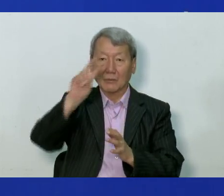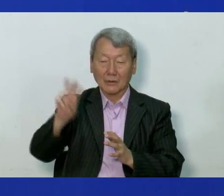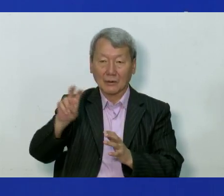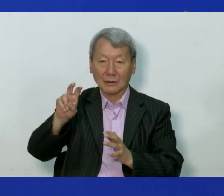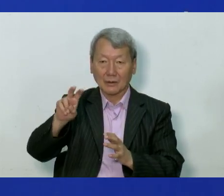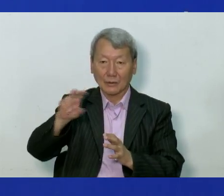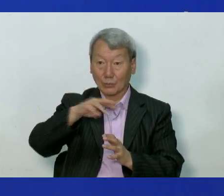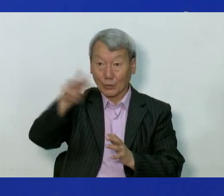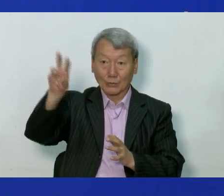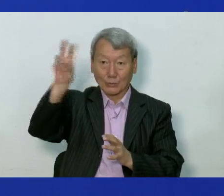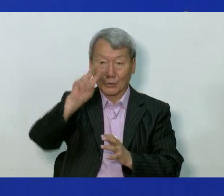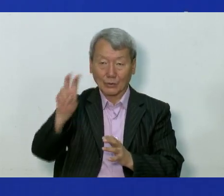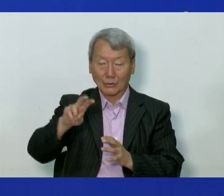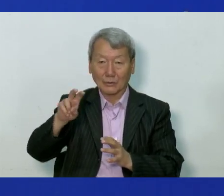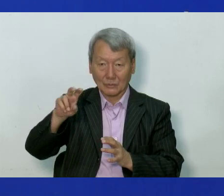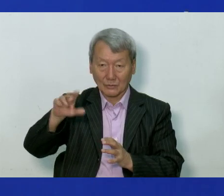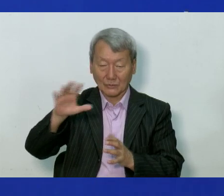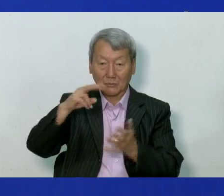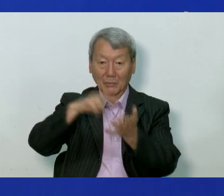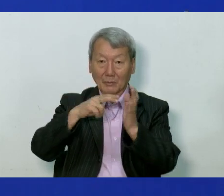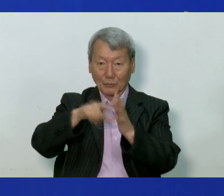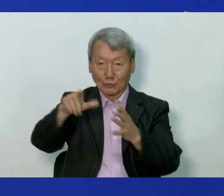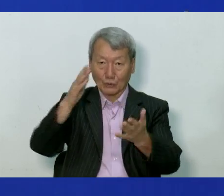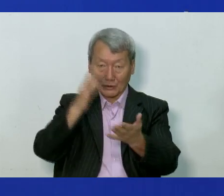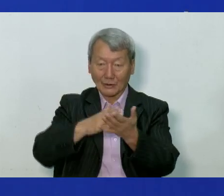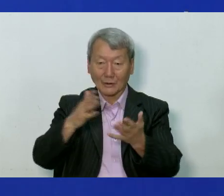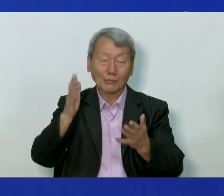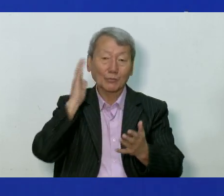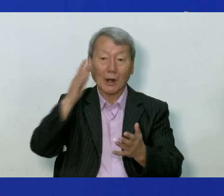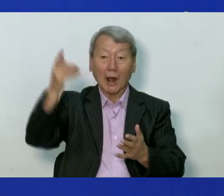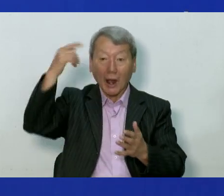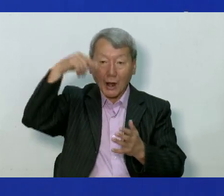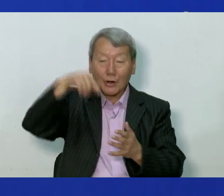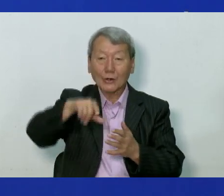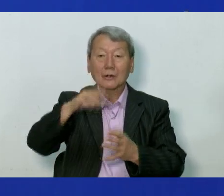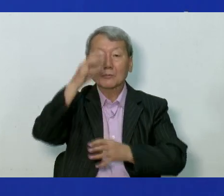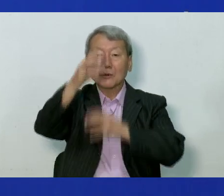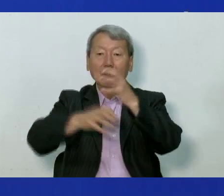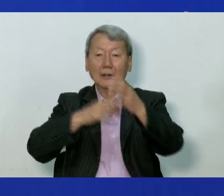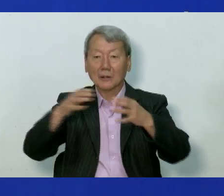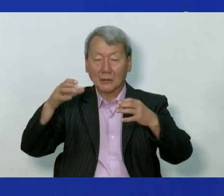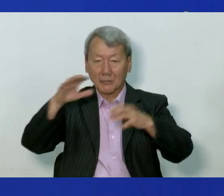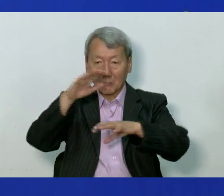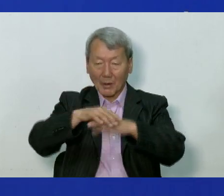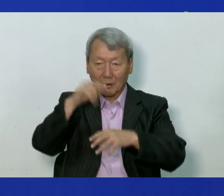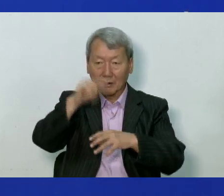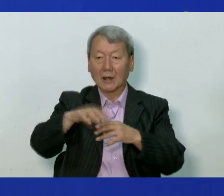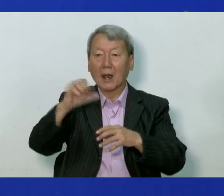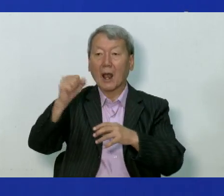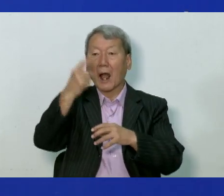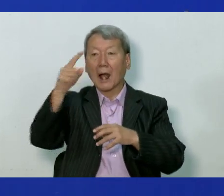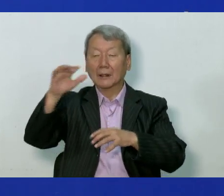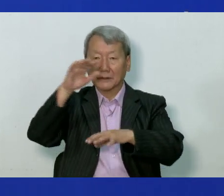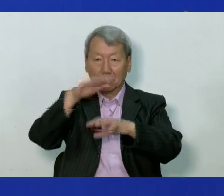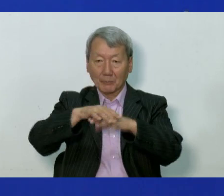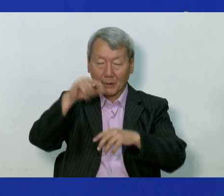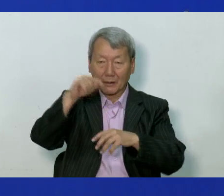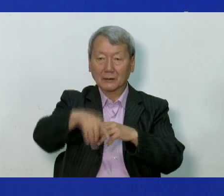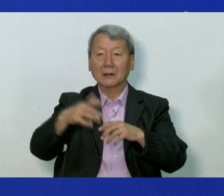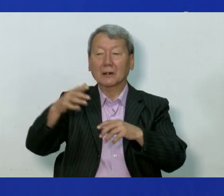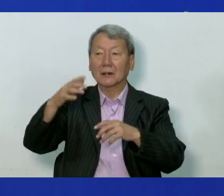тегерегинде тартуу пландалууда. Анын ичинен Дүйнөлүк банк, Азия инфраструктуралык